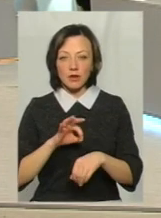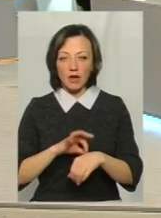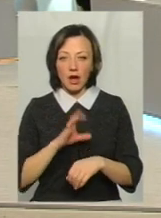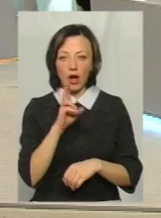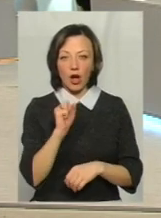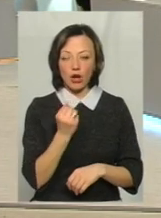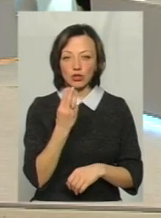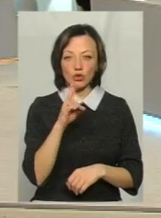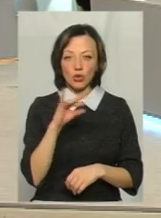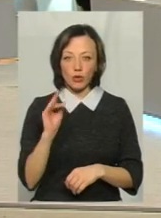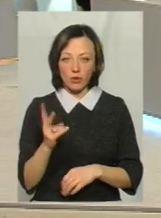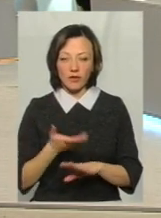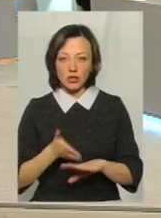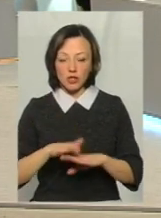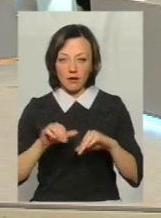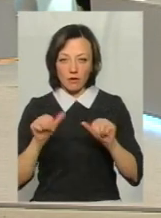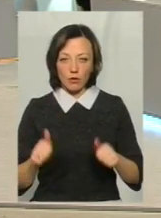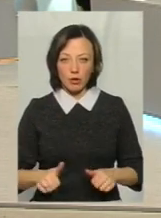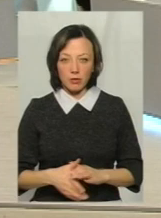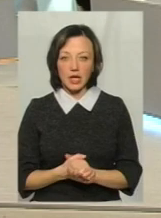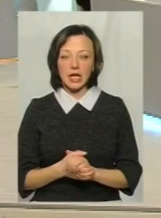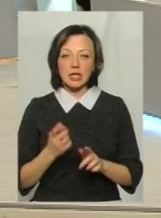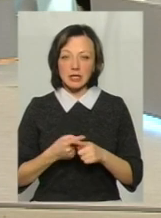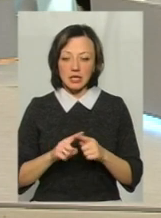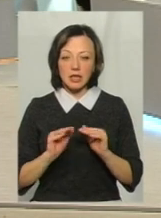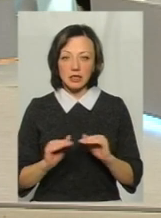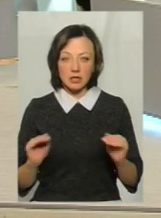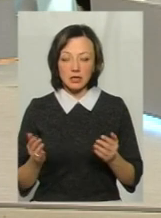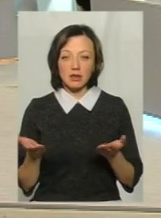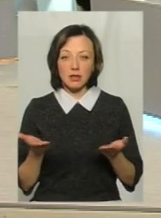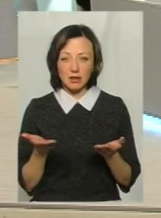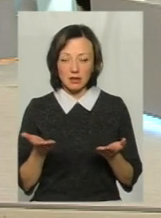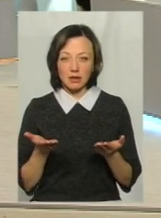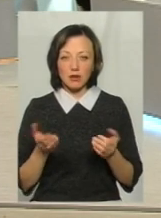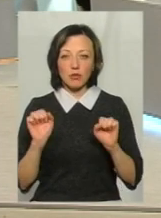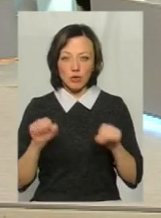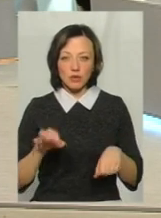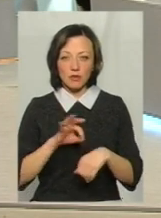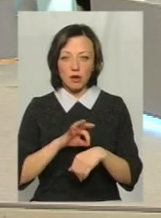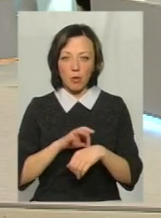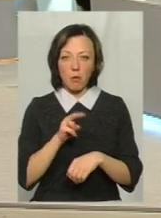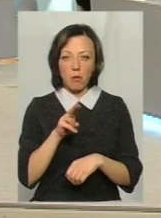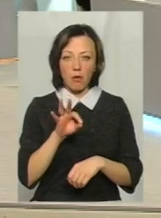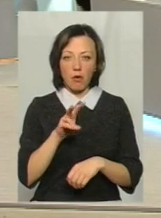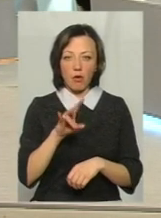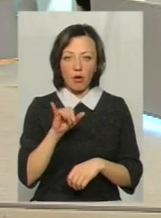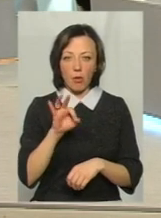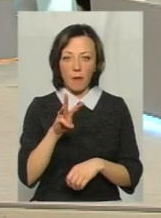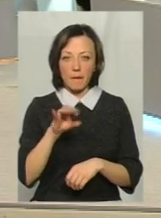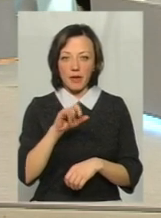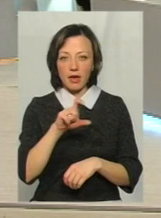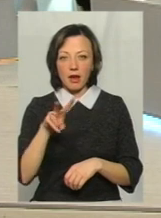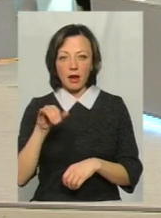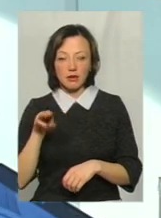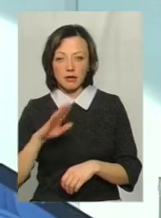кашлюк, важкій достатньо формі. І це ті діти, які можуть захворіти на поліомієліт. Це наше